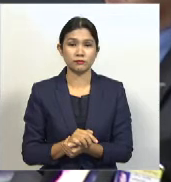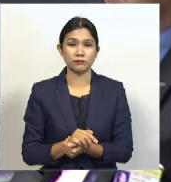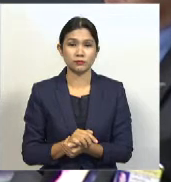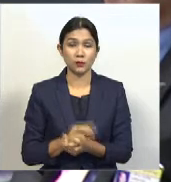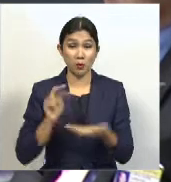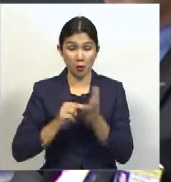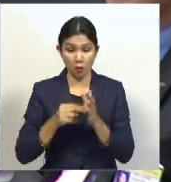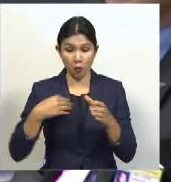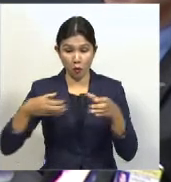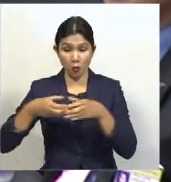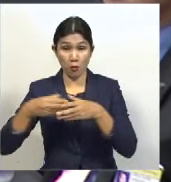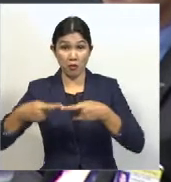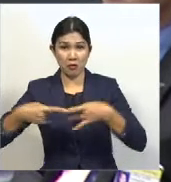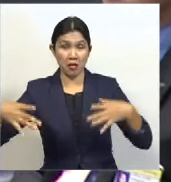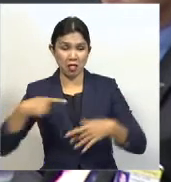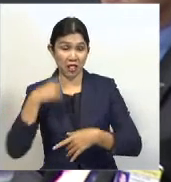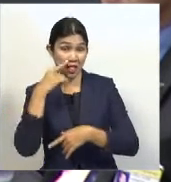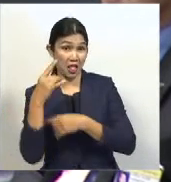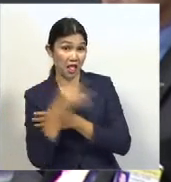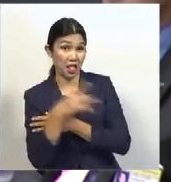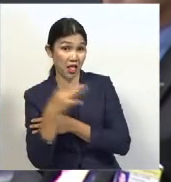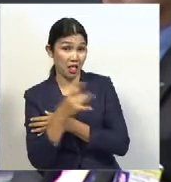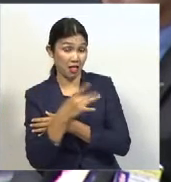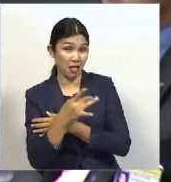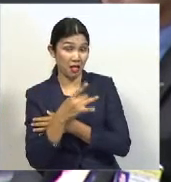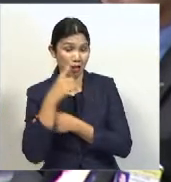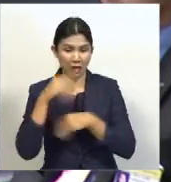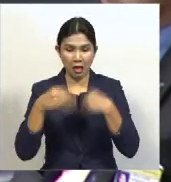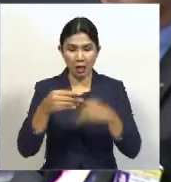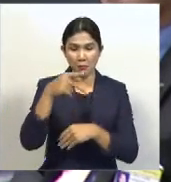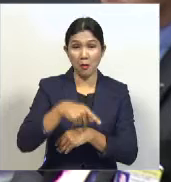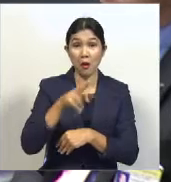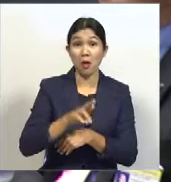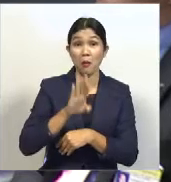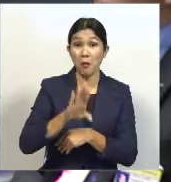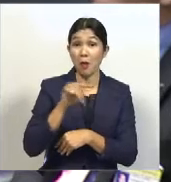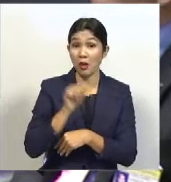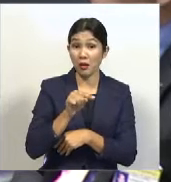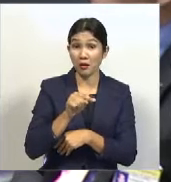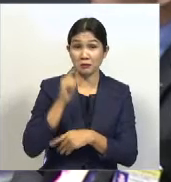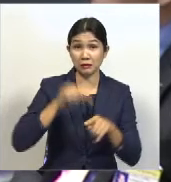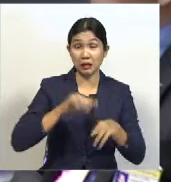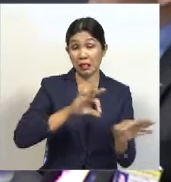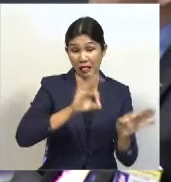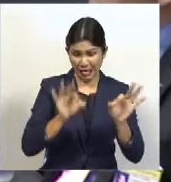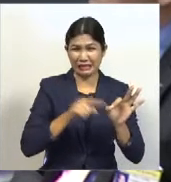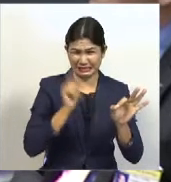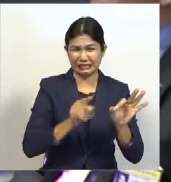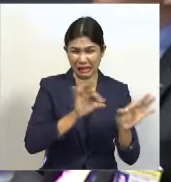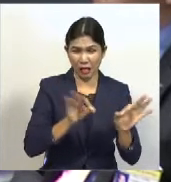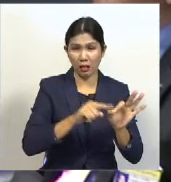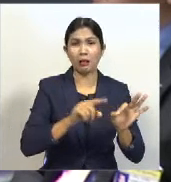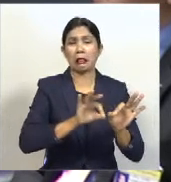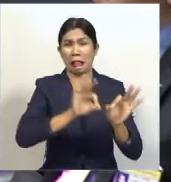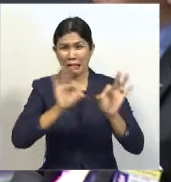หาว่าฝ่ายค้านตีหลวนนะฮะกันแกล้งให้พรบก็ประมาณนี้ซึ่งล่าช้าอยู่แล้วล่าช้าไปอี